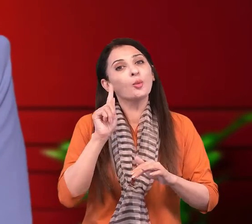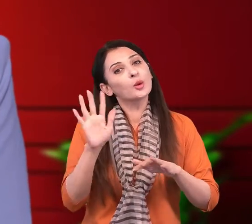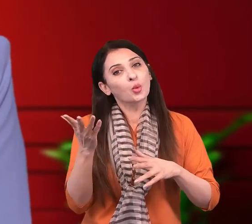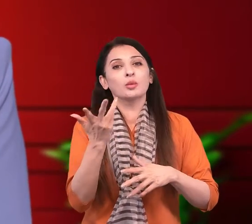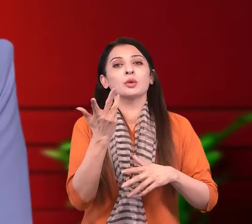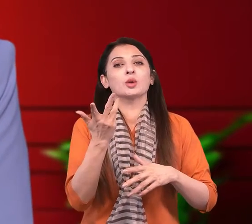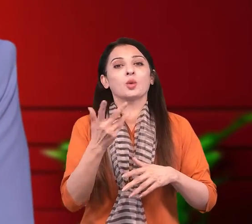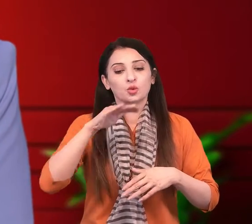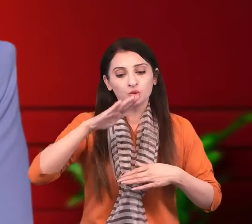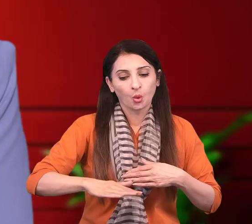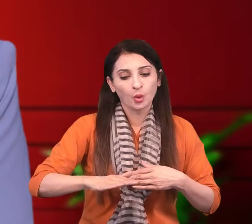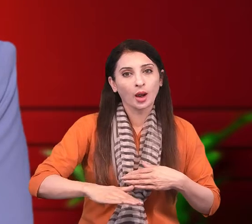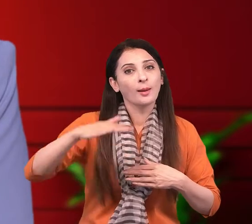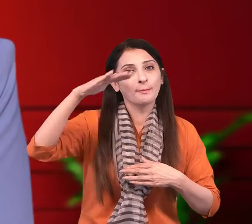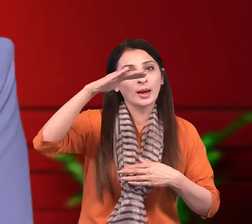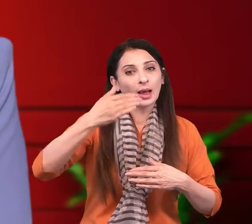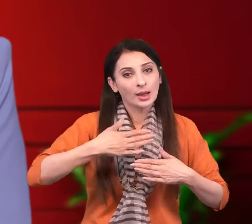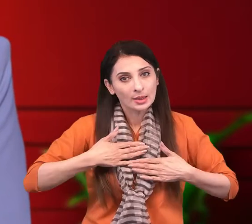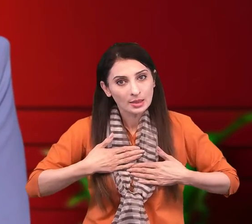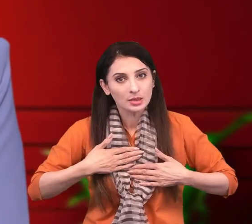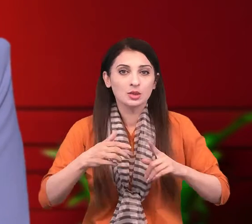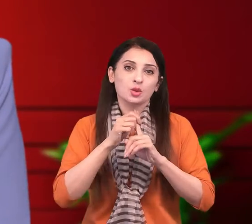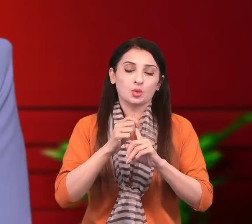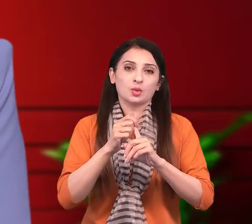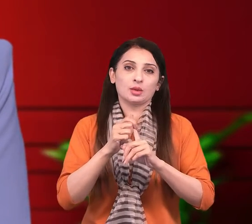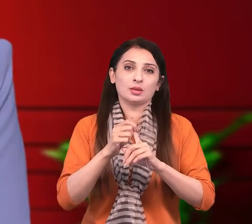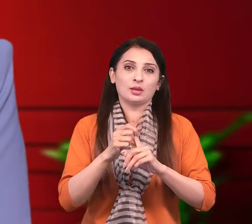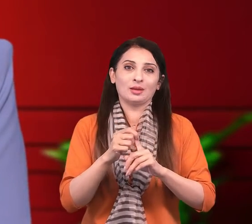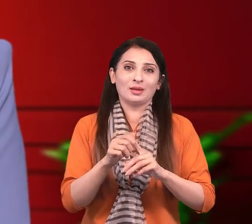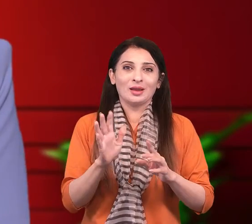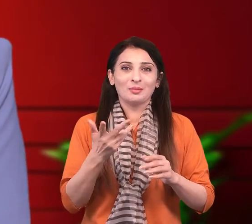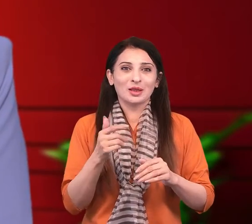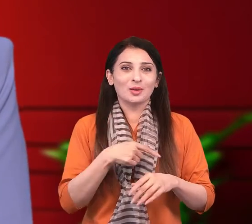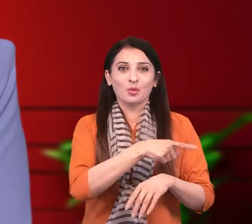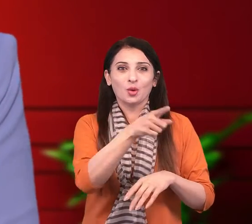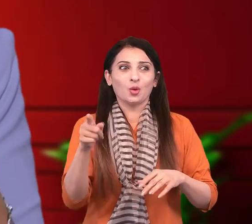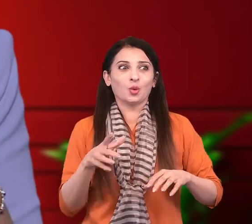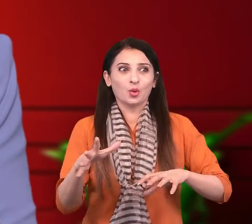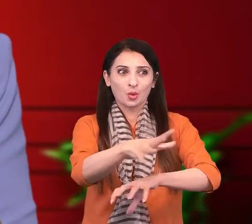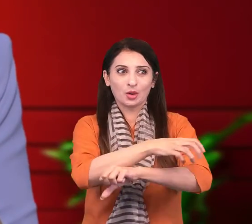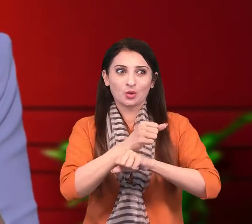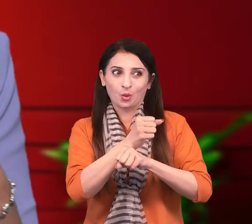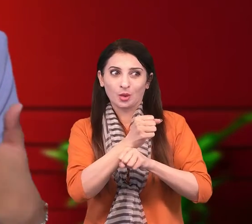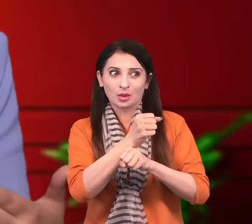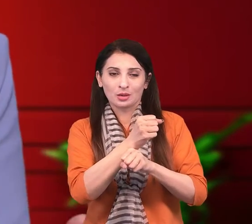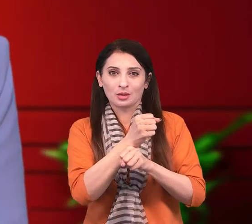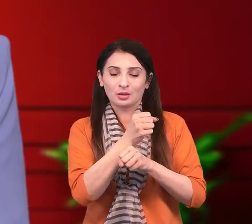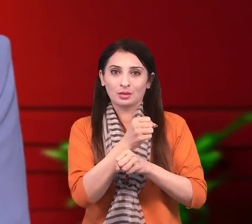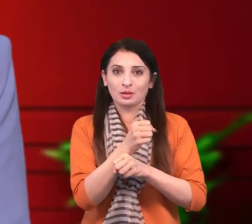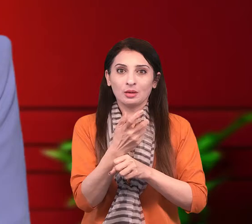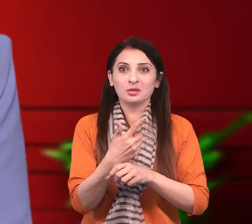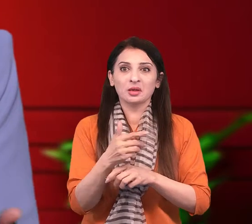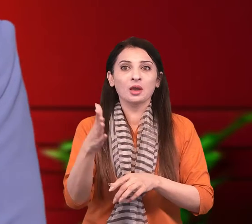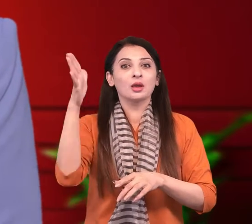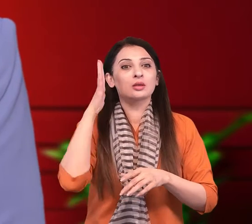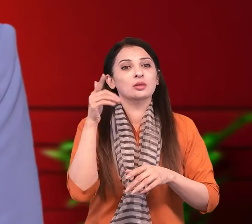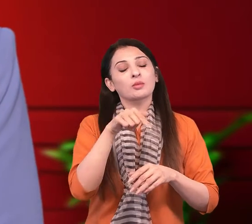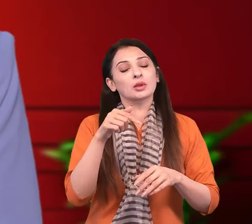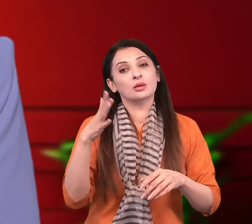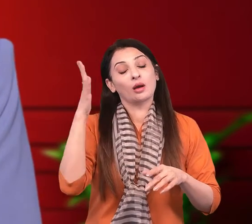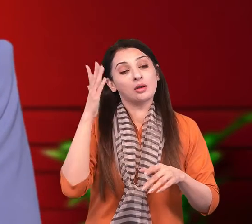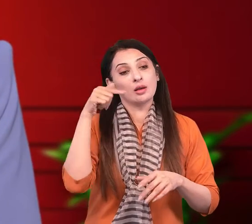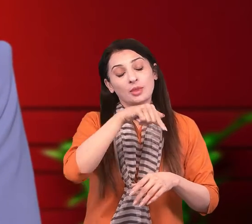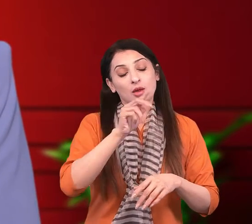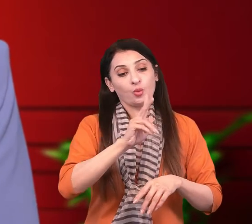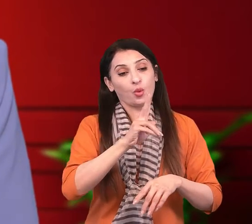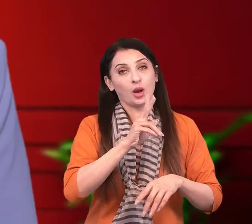टू मेक देम फील स्मॉलर इन देयर ओन बॉडी और इन देयर ओन सेल्फ, जस्ट टू शेम देम एंड देन टू कंट्रोल देम। तो मेरा